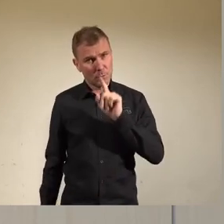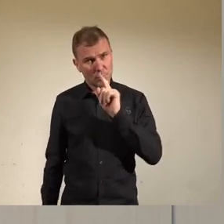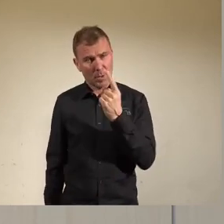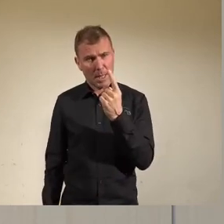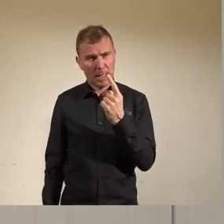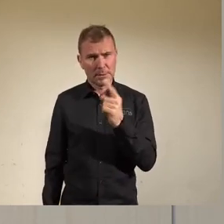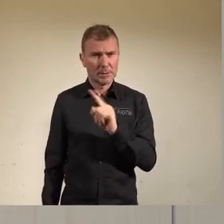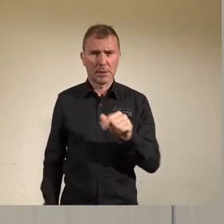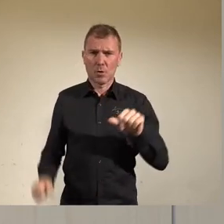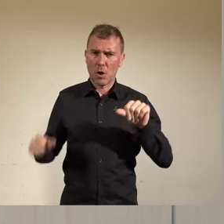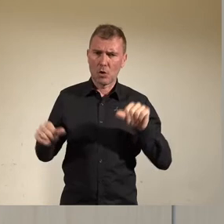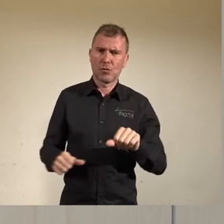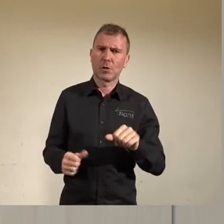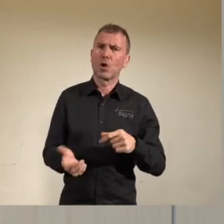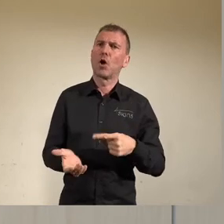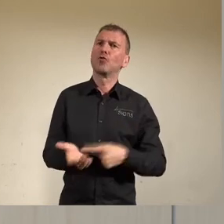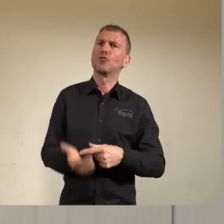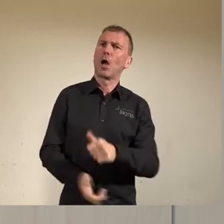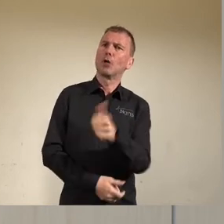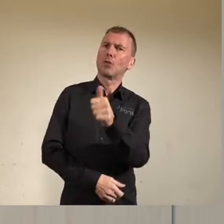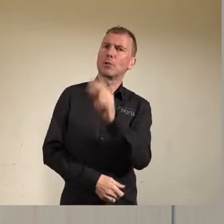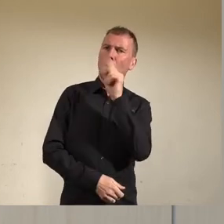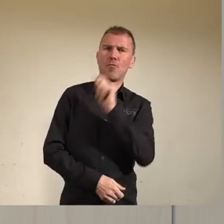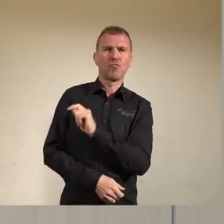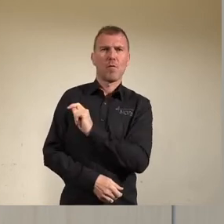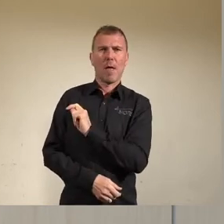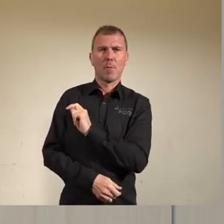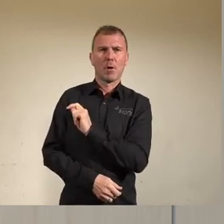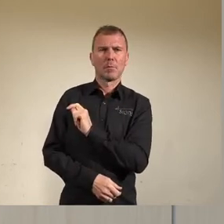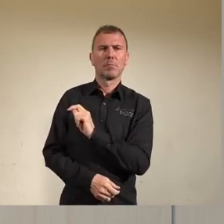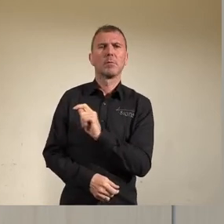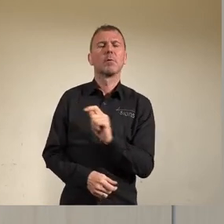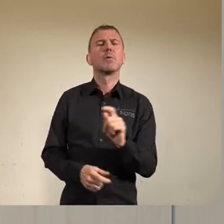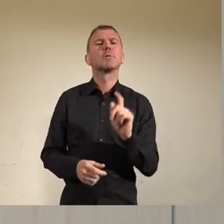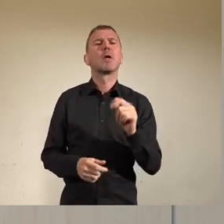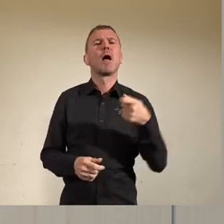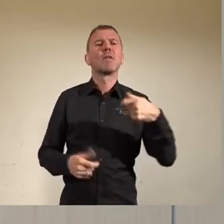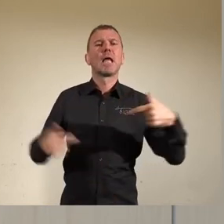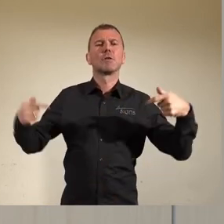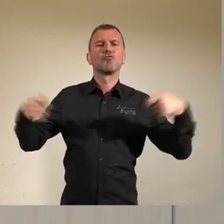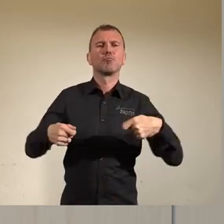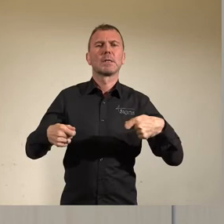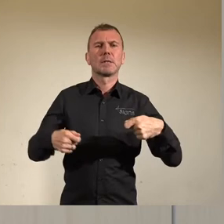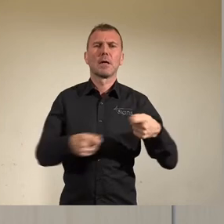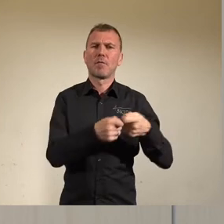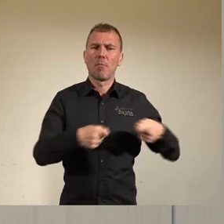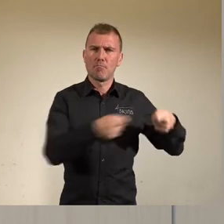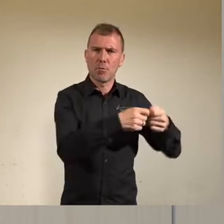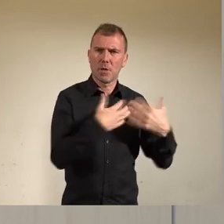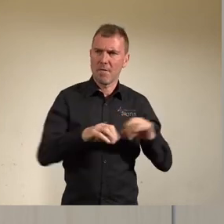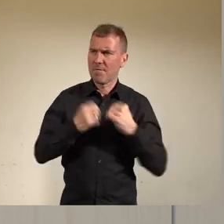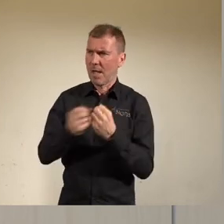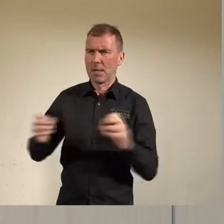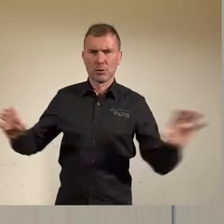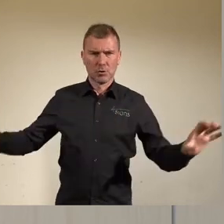so schlecht wie erwartet ausgefallene Steuerschätzung vom November und die mehrfach nachberechneten Finanzspritzen von Bund und Freistaat in